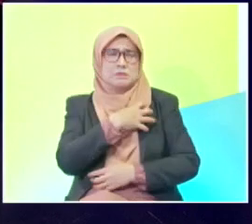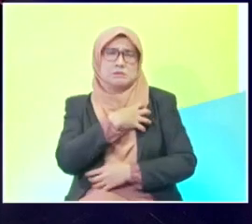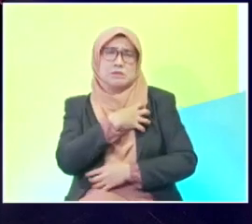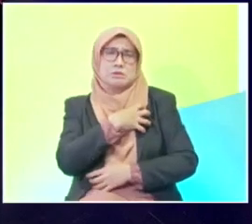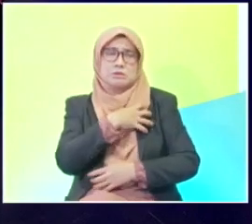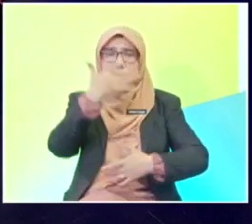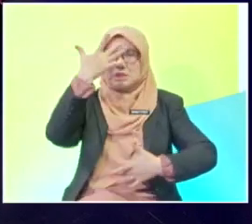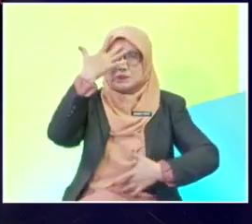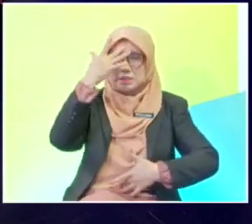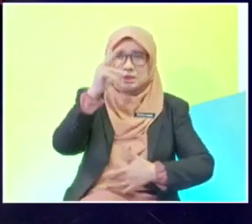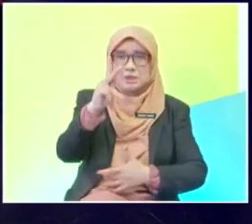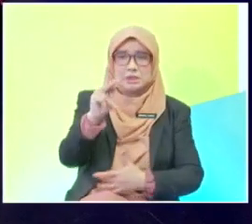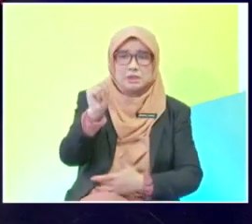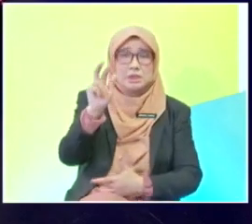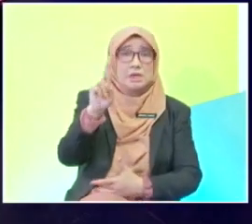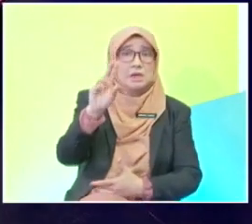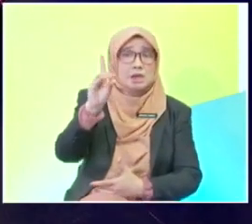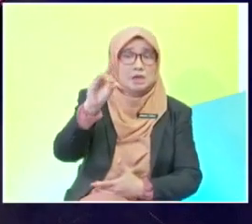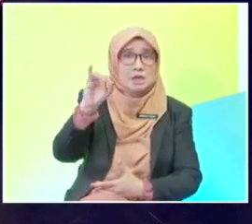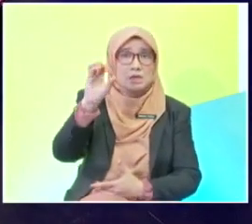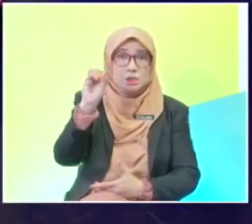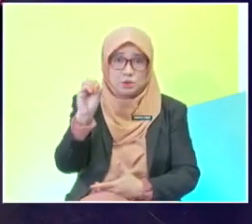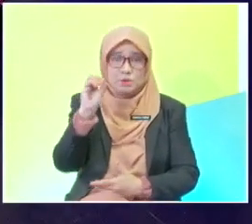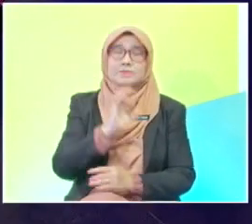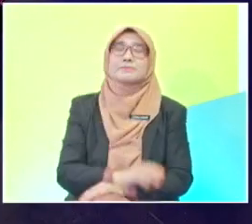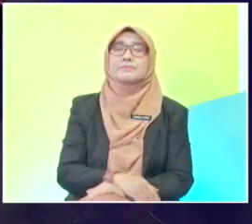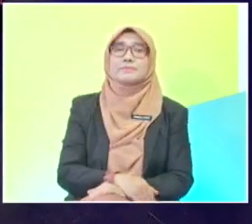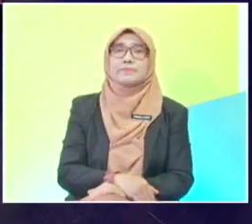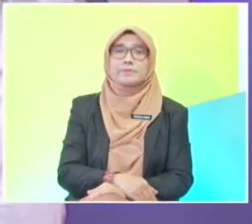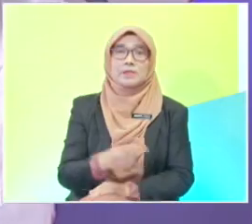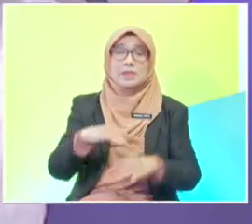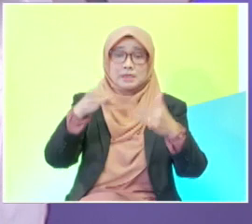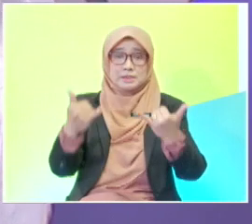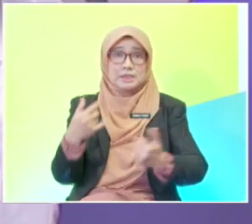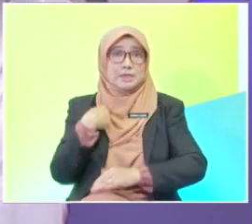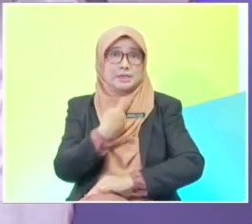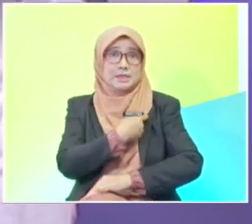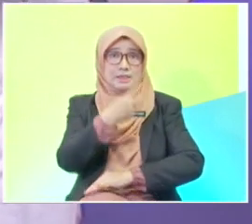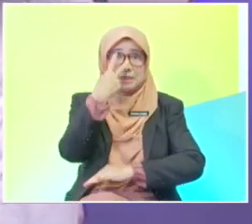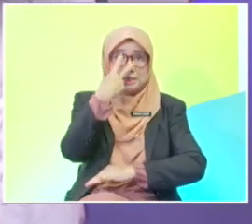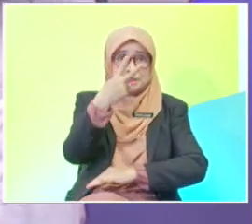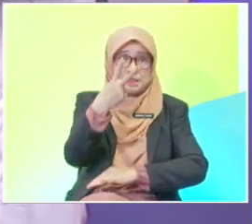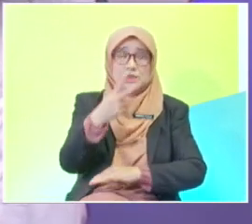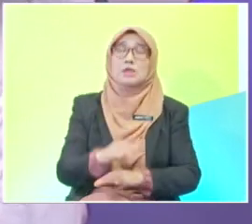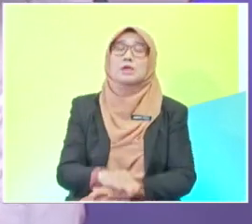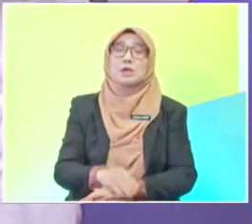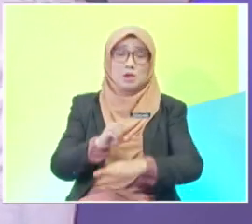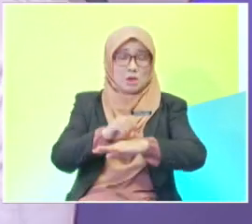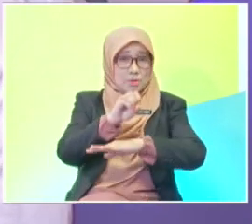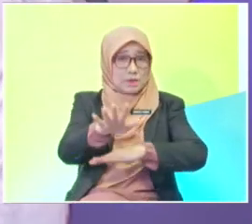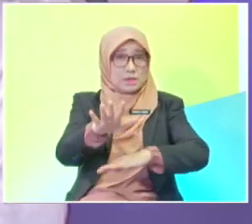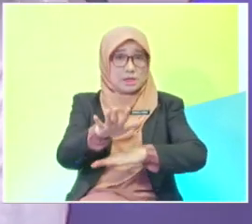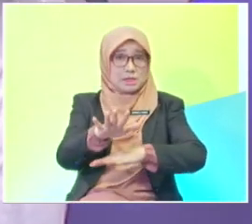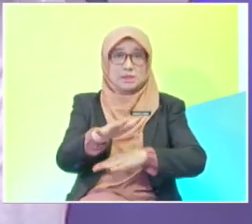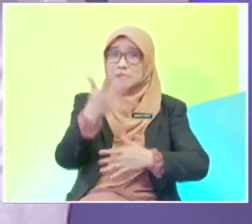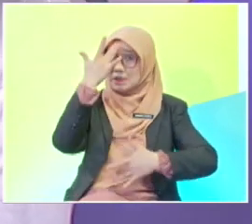Ya, betul tu Hanif. Okey. Baik, seterusnya Hanif, kita saksikan pula penyakit berjangkit.